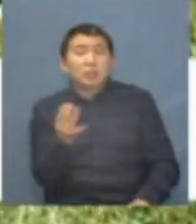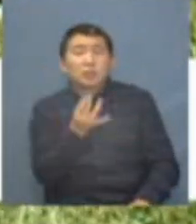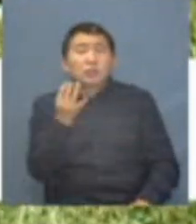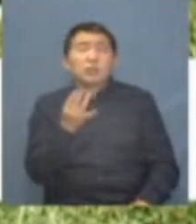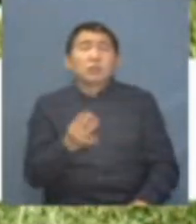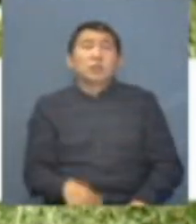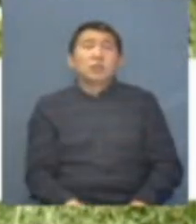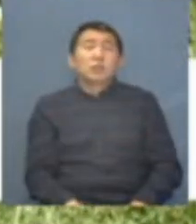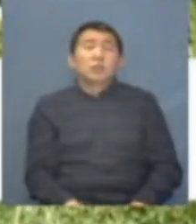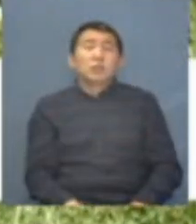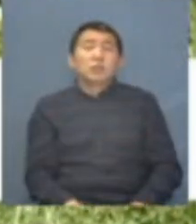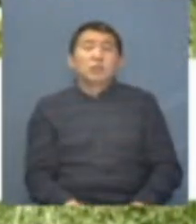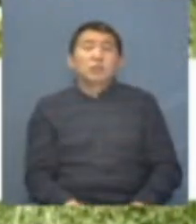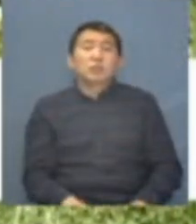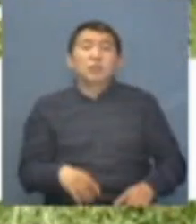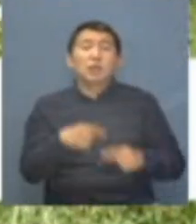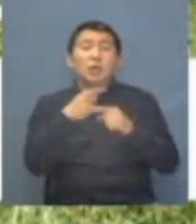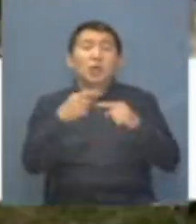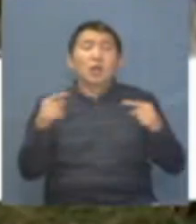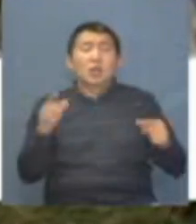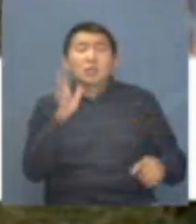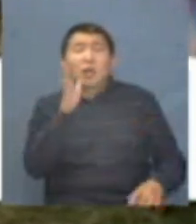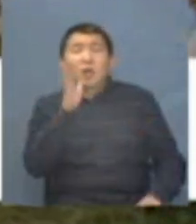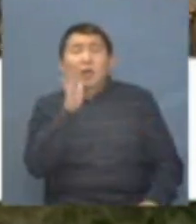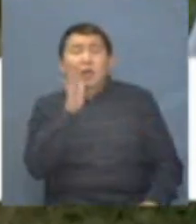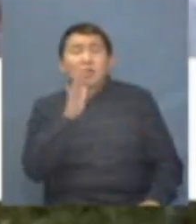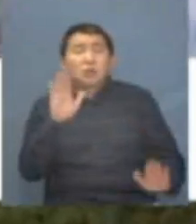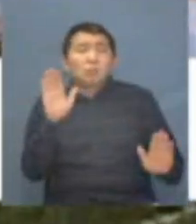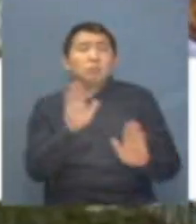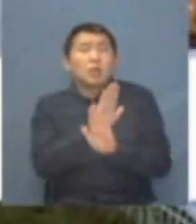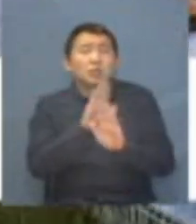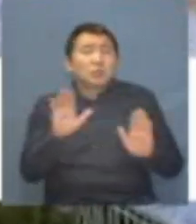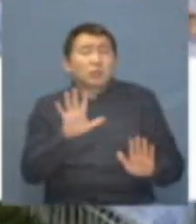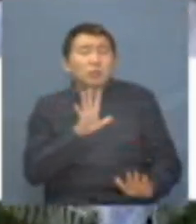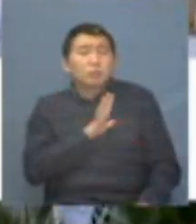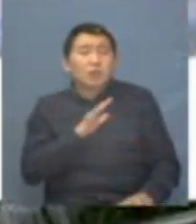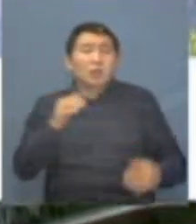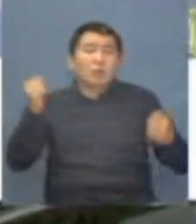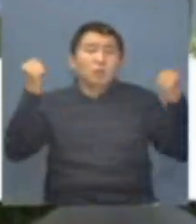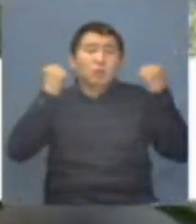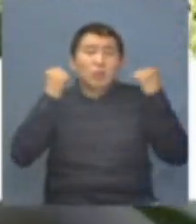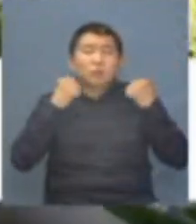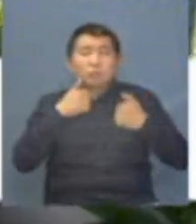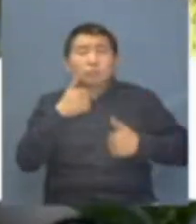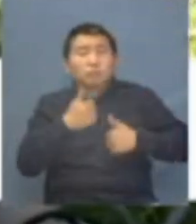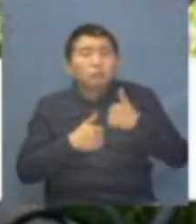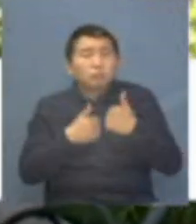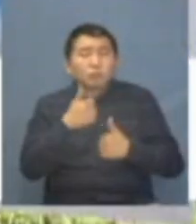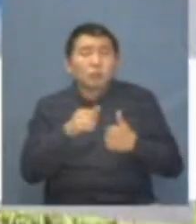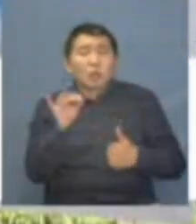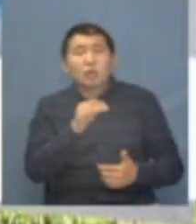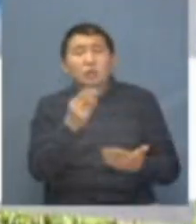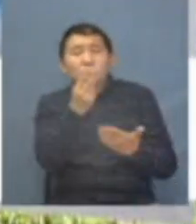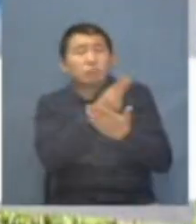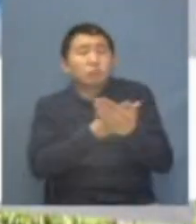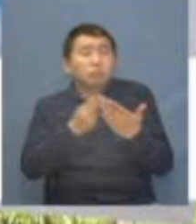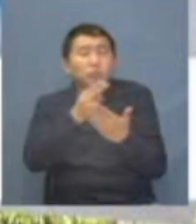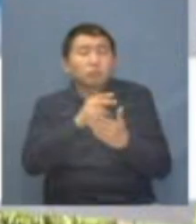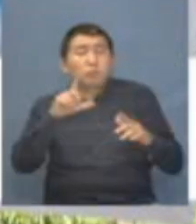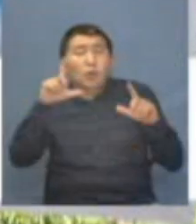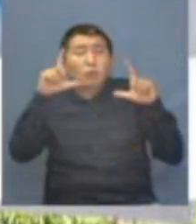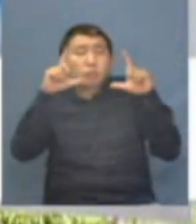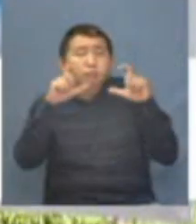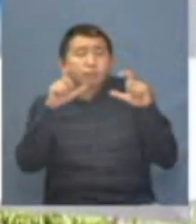произведения лауреатов фестиваля разных лет. Были организованы спортивные мероприятия, а также выставки художников, фотографов и